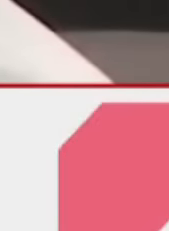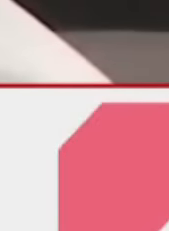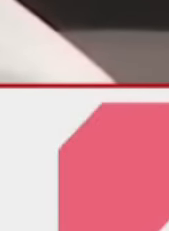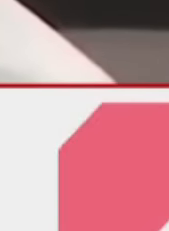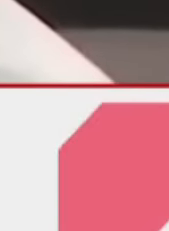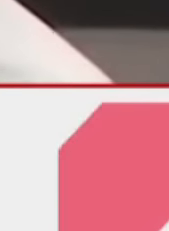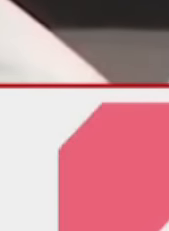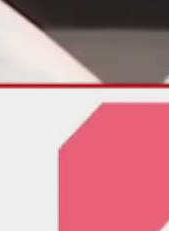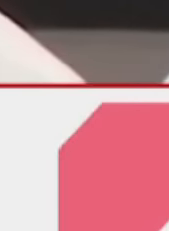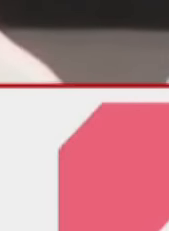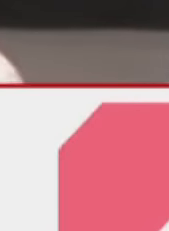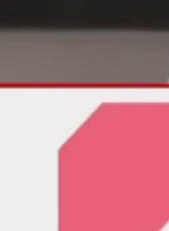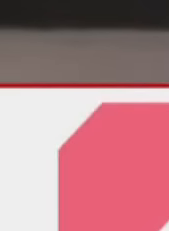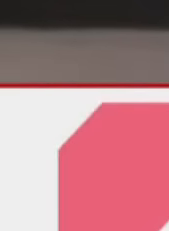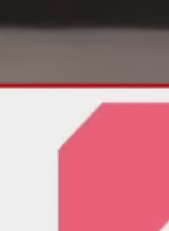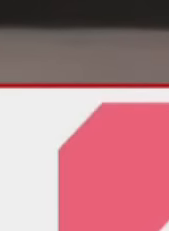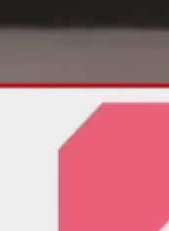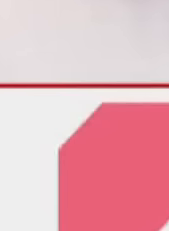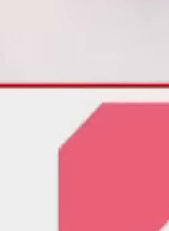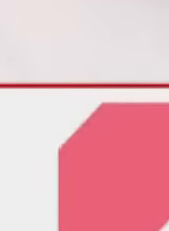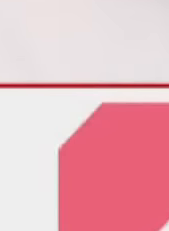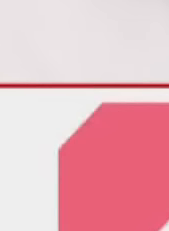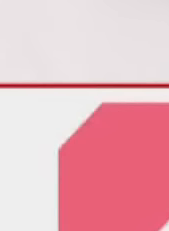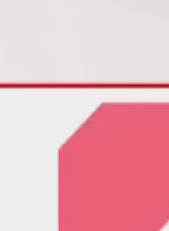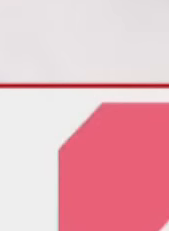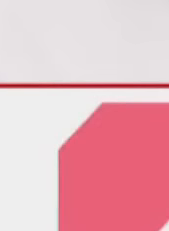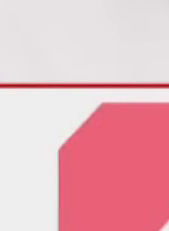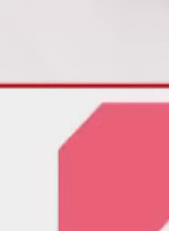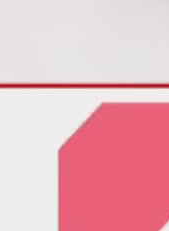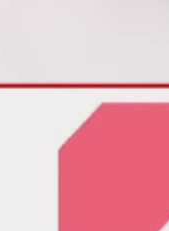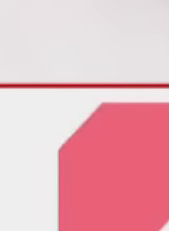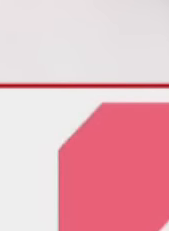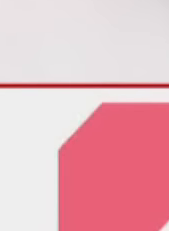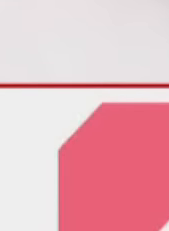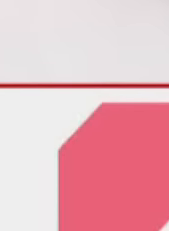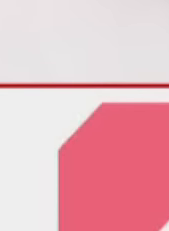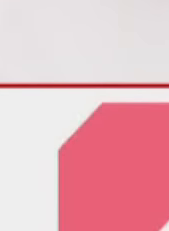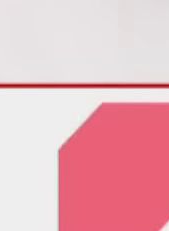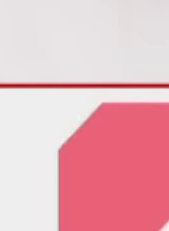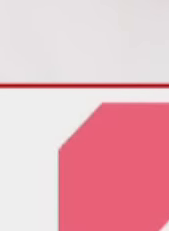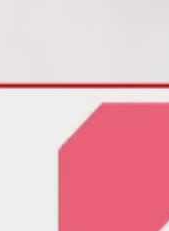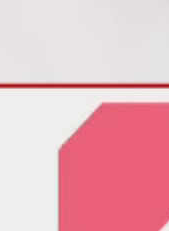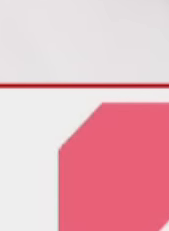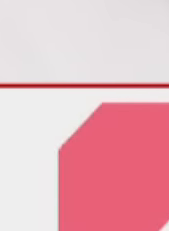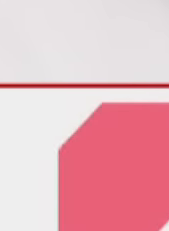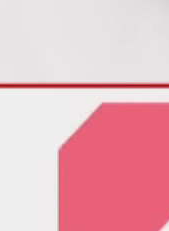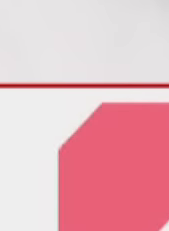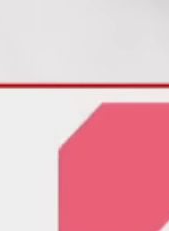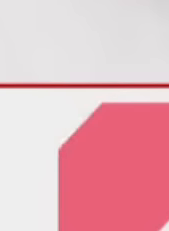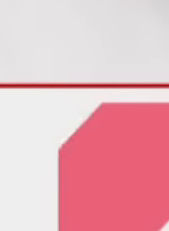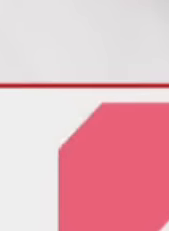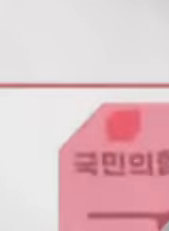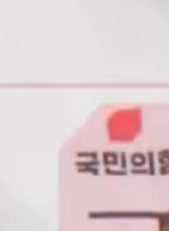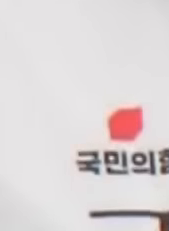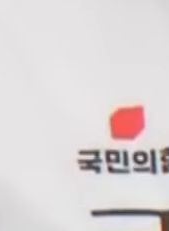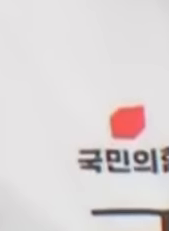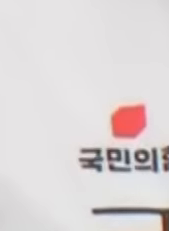정말 여러분을 위해서 일하고 싶습니다. 여러분의 얘기를 전혀 신경 쓰지 않습니다. 그냥